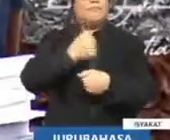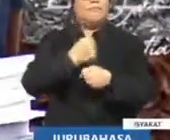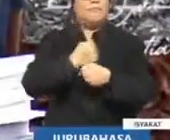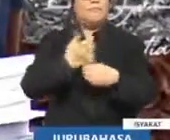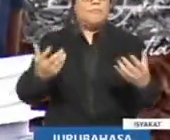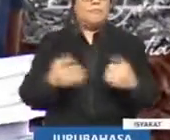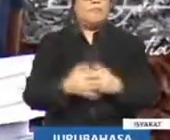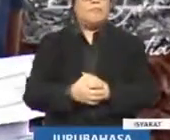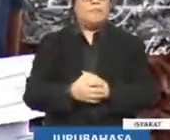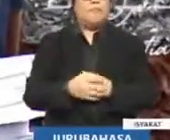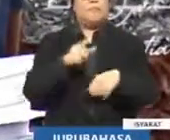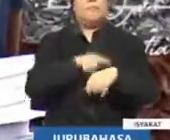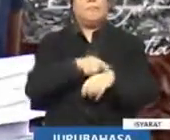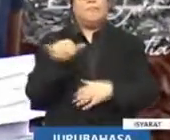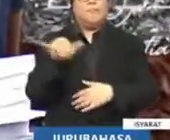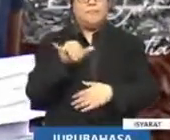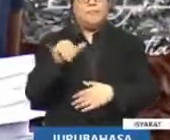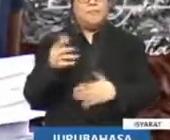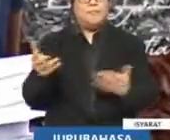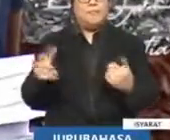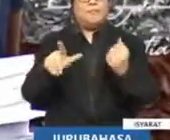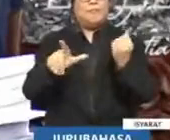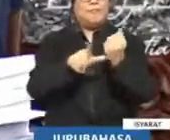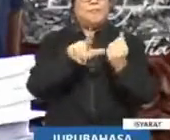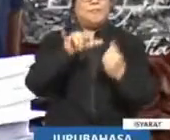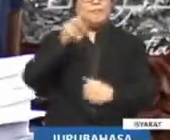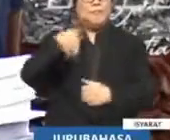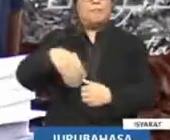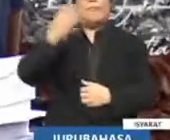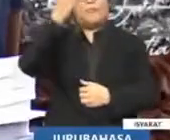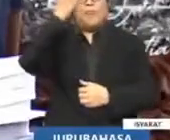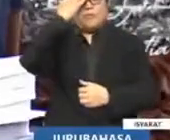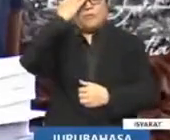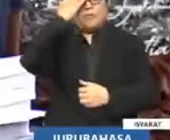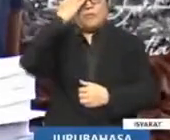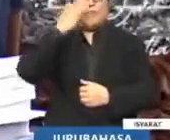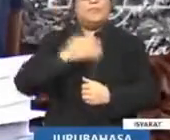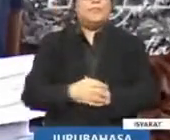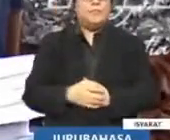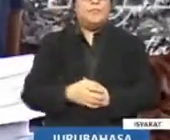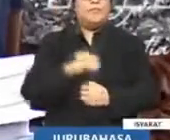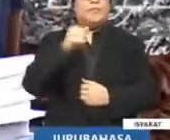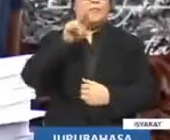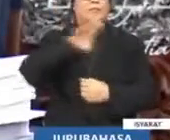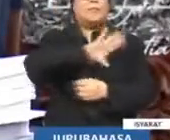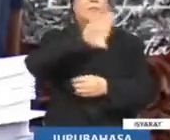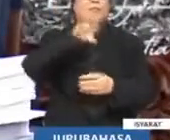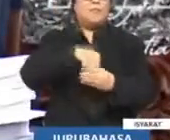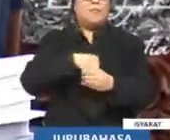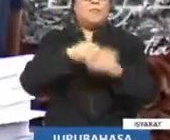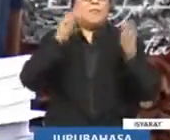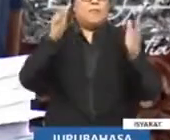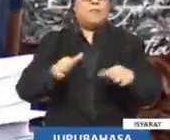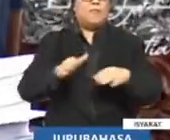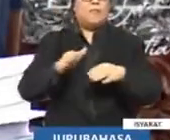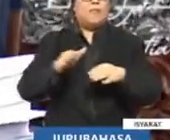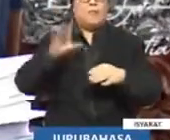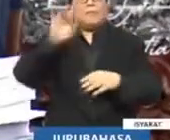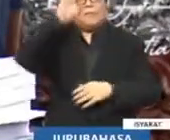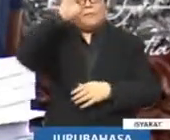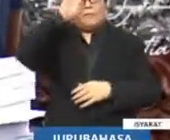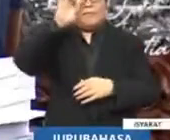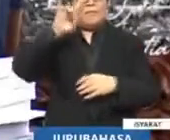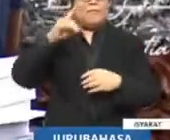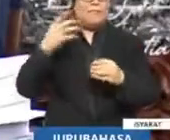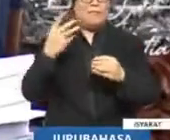pada masa yang sama tipe lain Spike tahu bahwa isu melibatkan kaum India